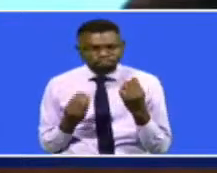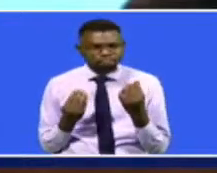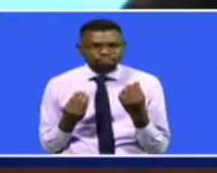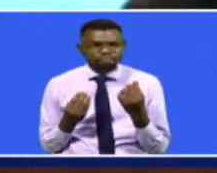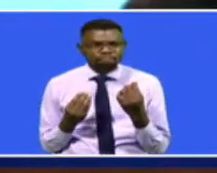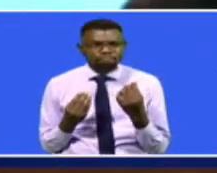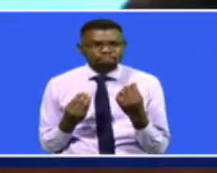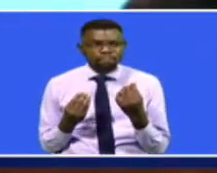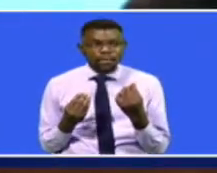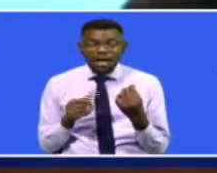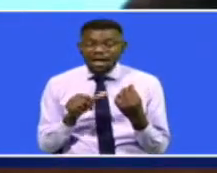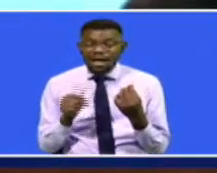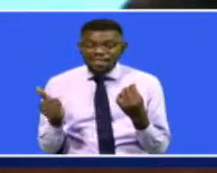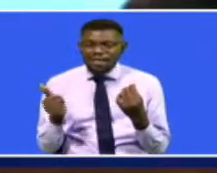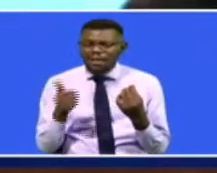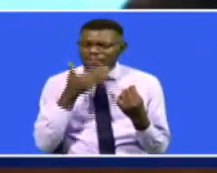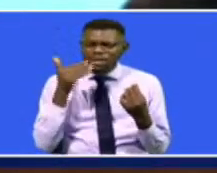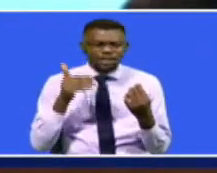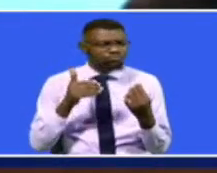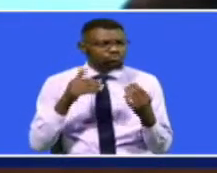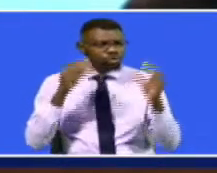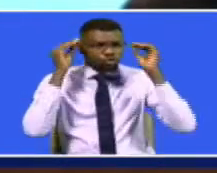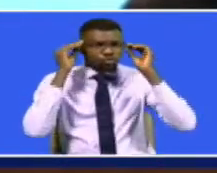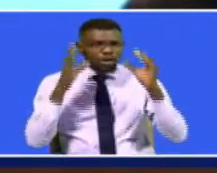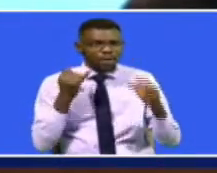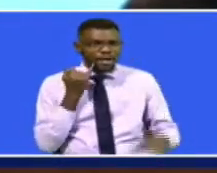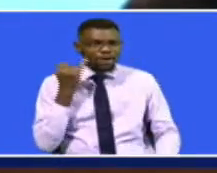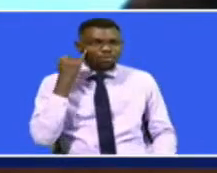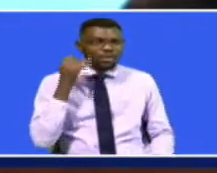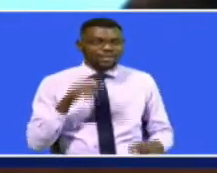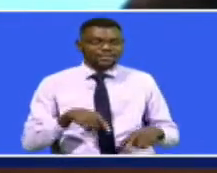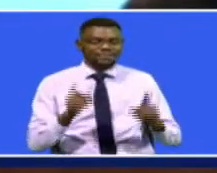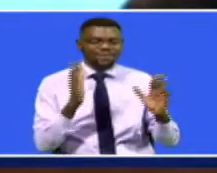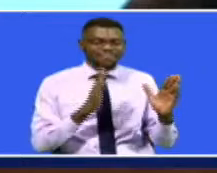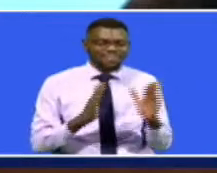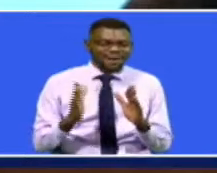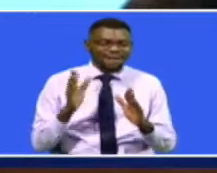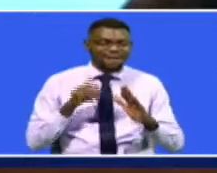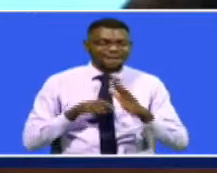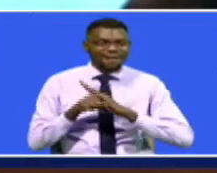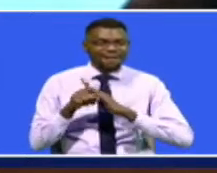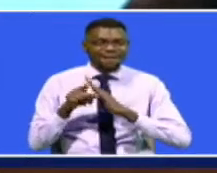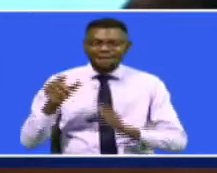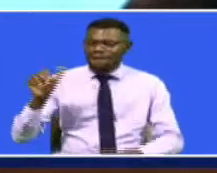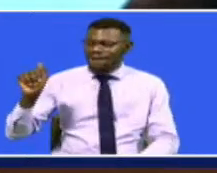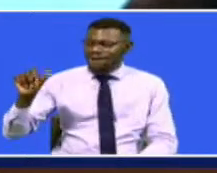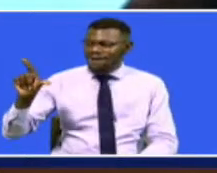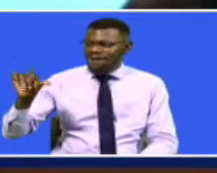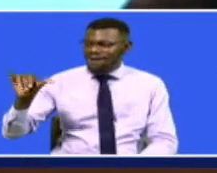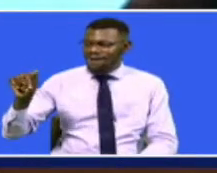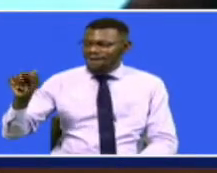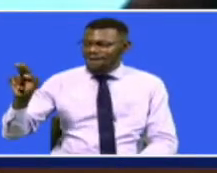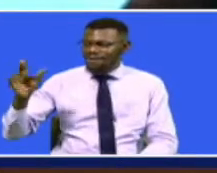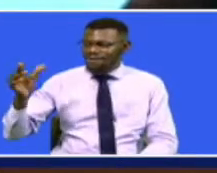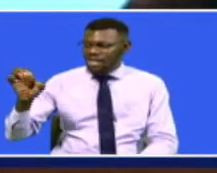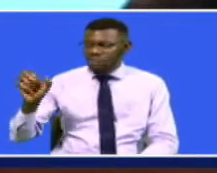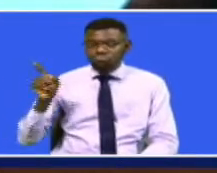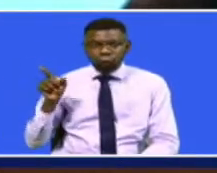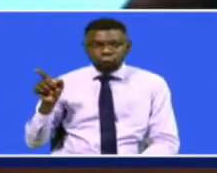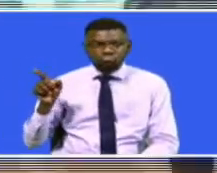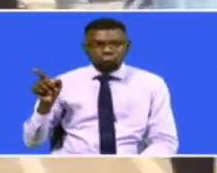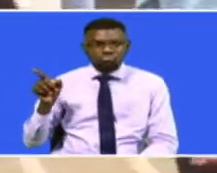Ridhika, mwanafunzi bora kaunti ya Nakuru, ameratibiwa kujiunga na shule ya kitaifa ya Alliance. Dalma Sakali